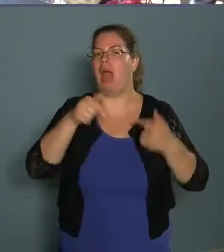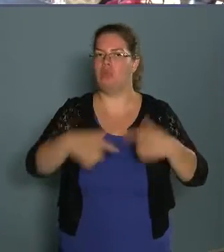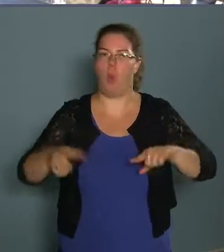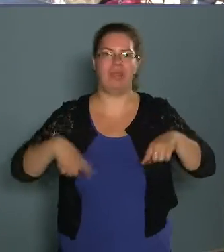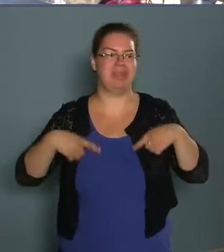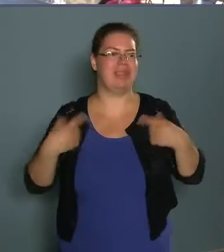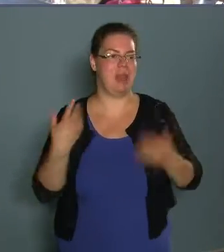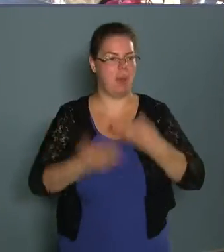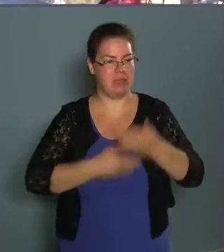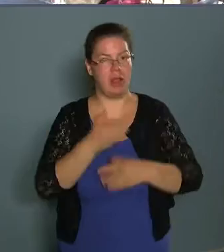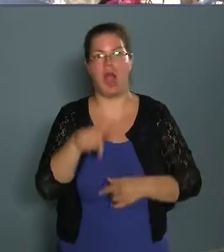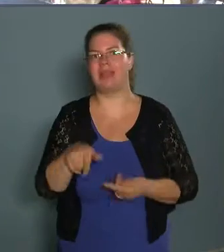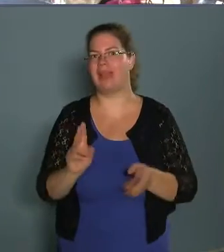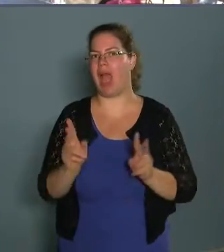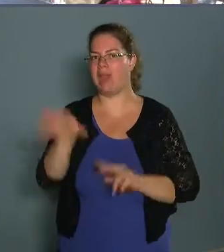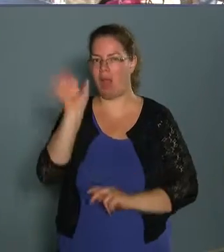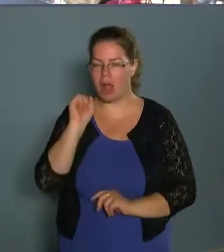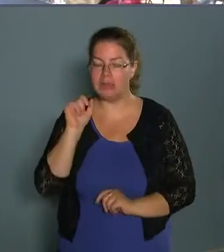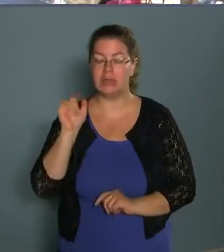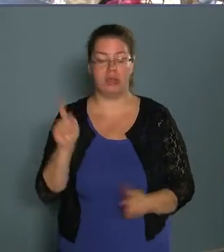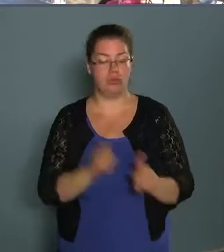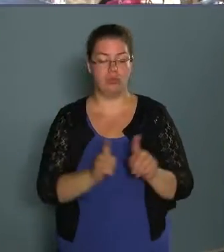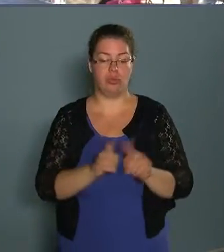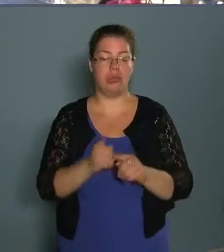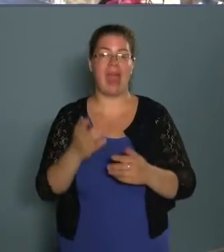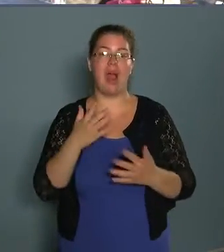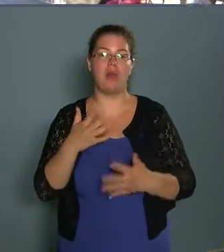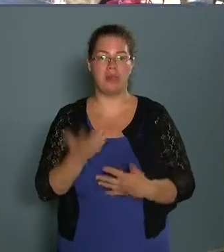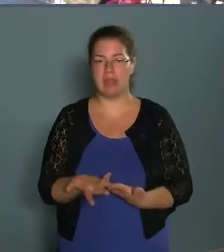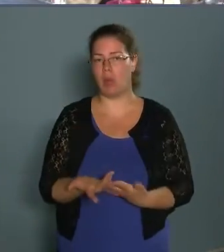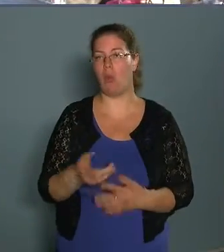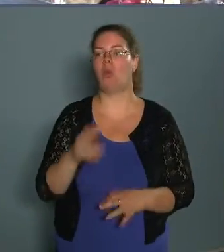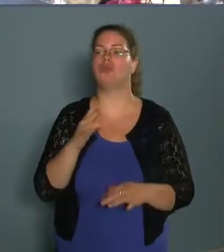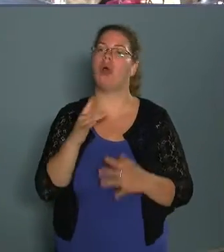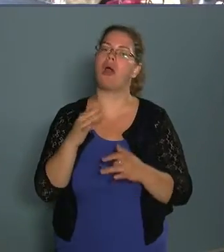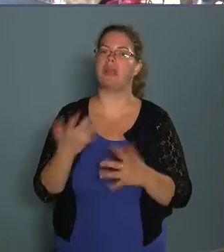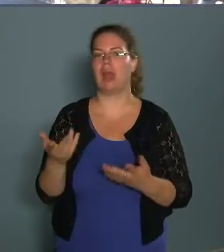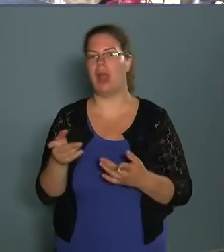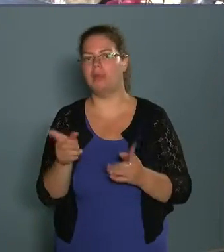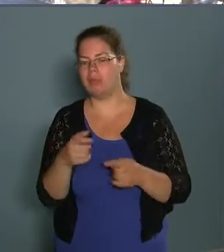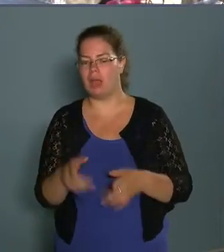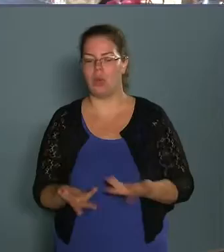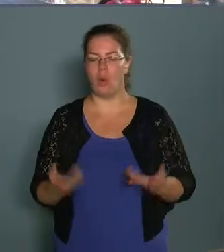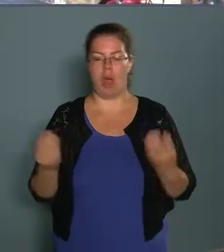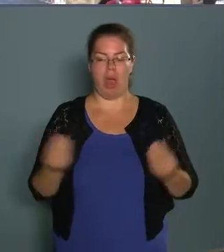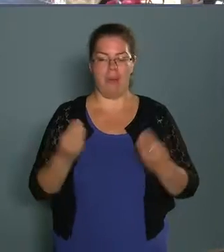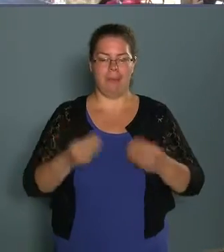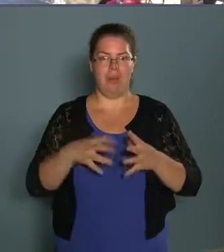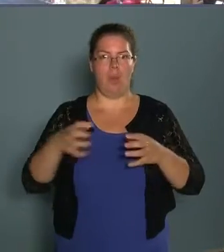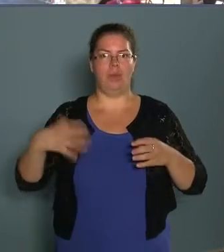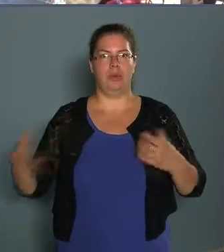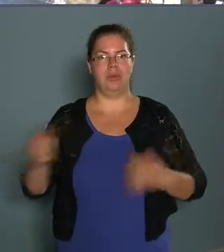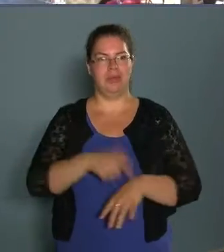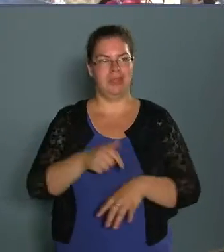színpadon élőben zajlik, azt lehet hallani. És ez, ugye akusztikus hangszerekkel játszunk, ami azt jelenti, hogy ezek hosszú-hosszú időt vettek